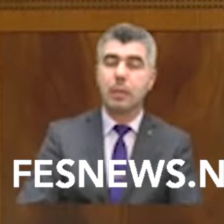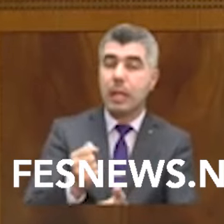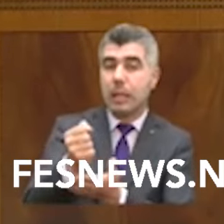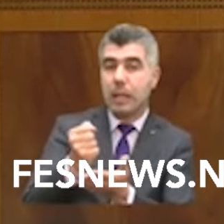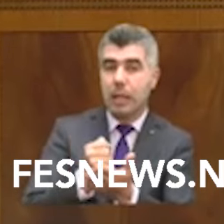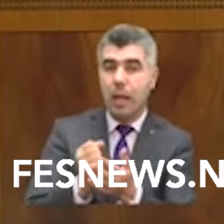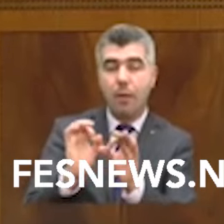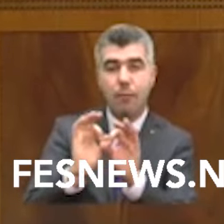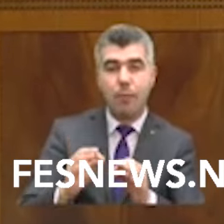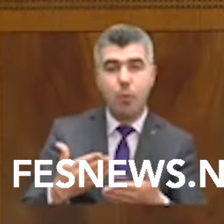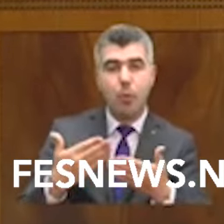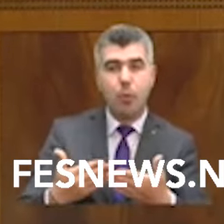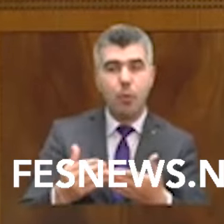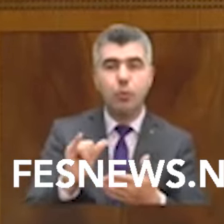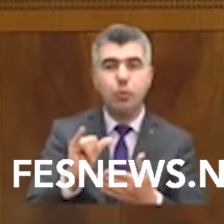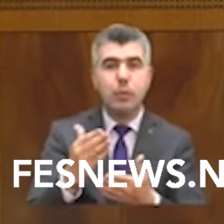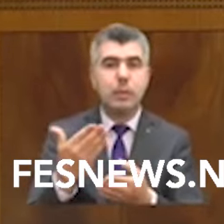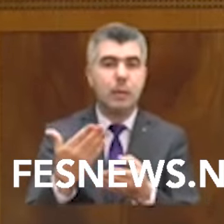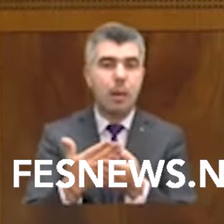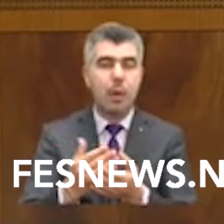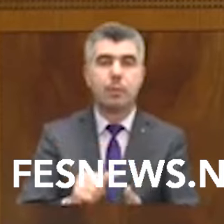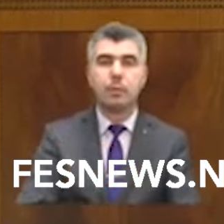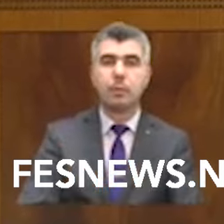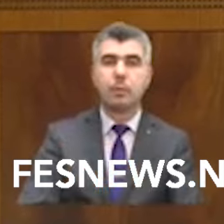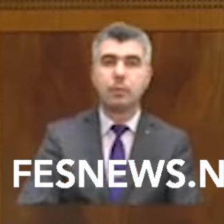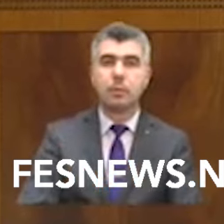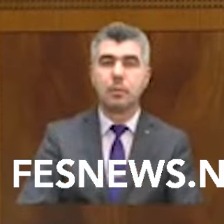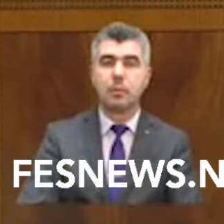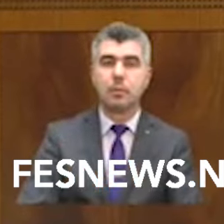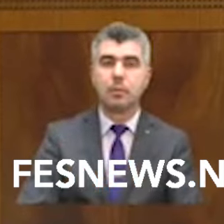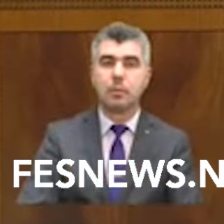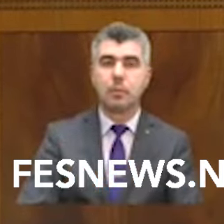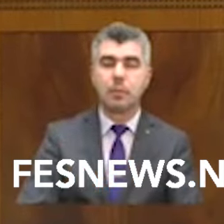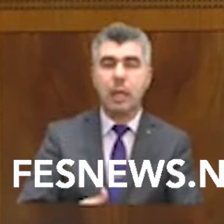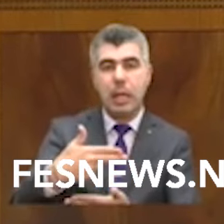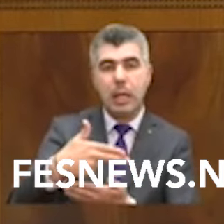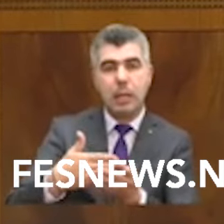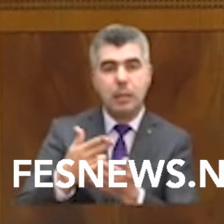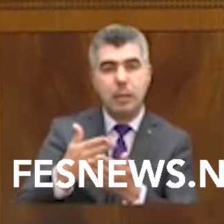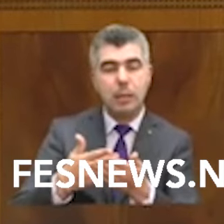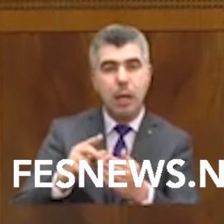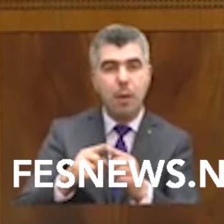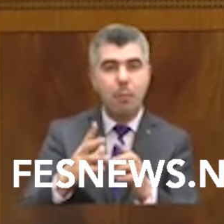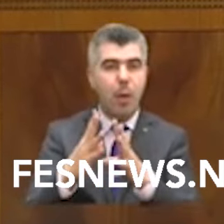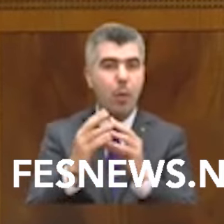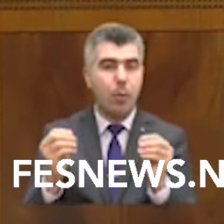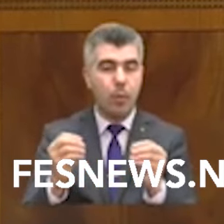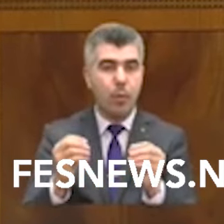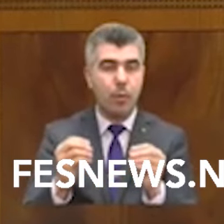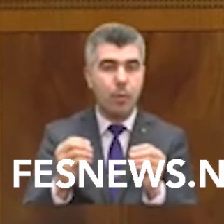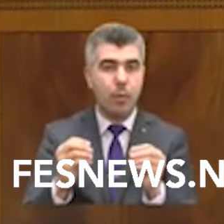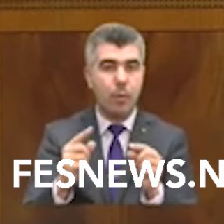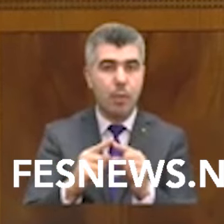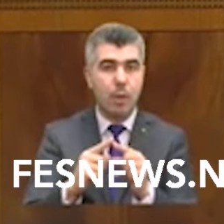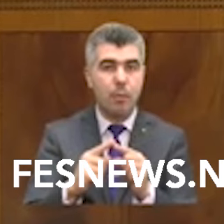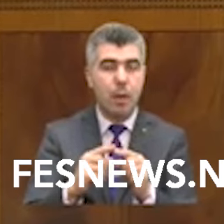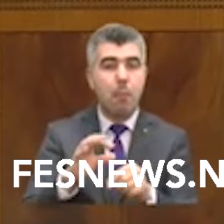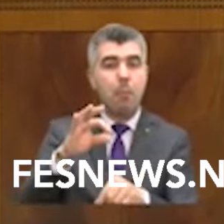الدلاح في السوق سولوا شكون، والا ما كاينش الهندي الا كاينه الهنديه ناقصه، عرفتوا بان الهنديه ديال بلادنا كلها